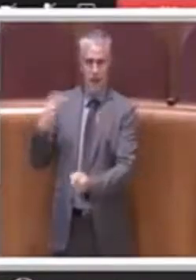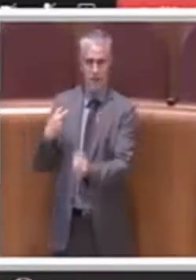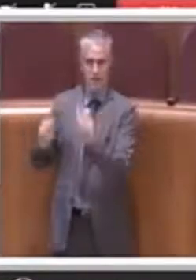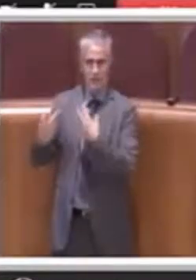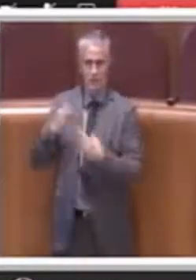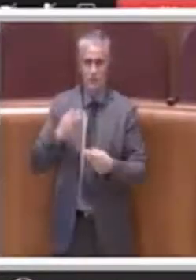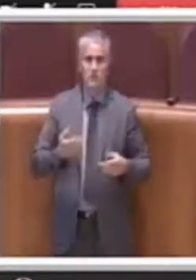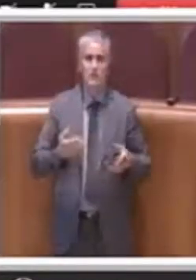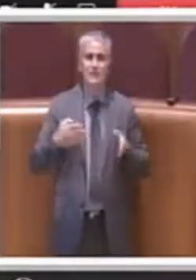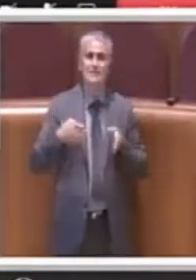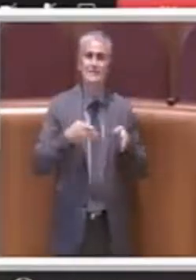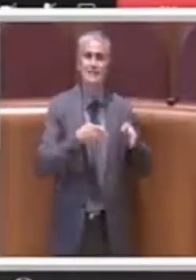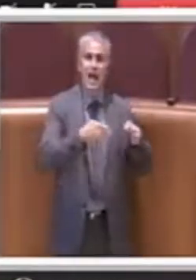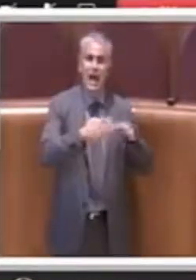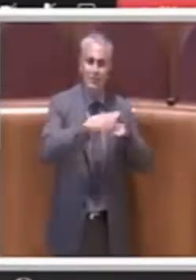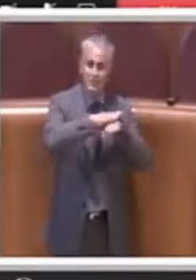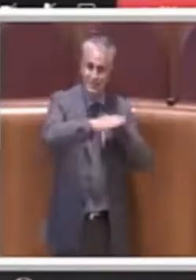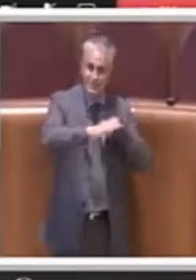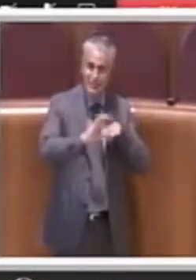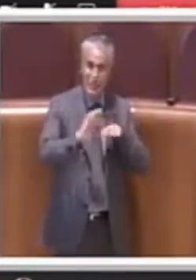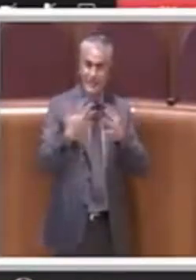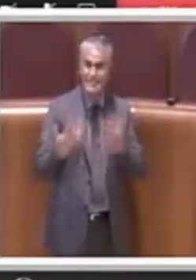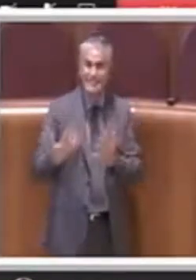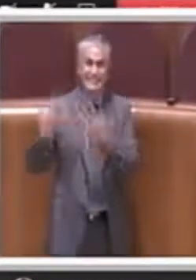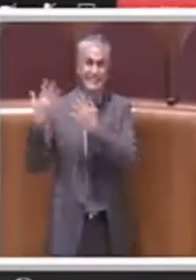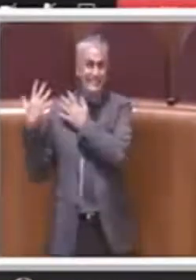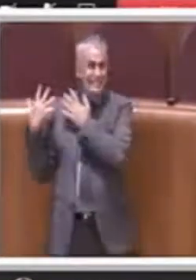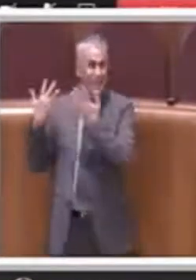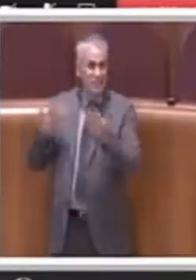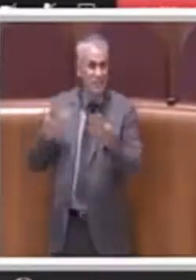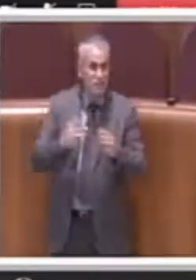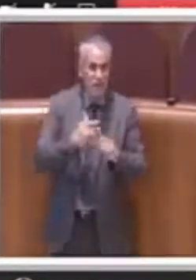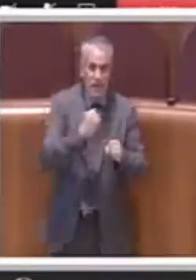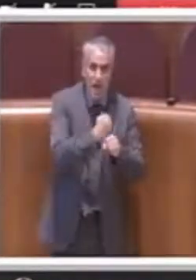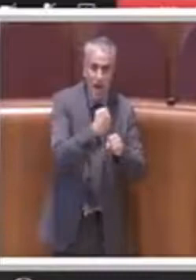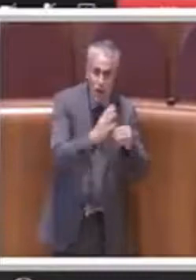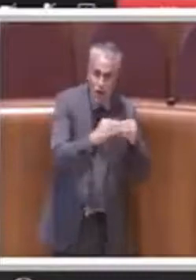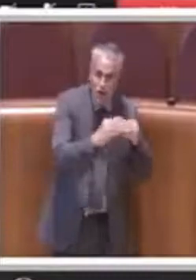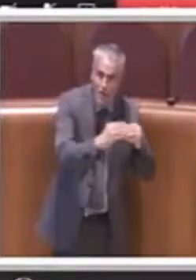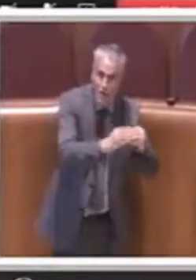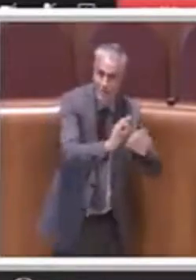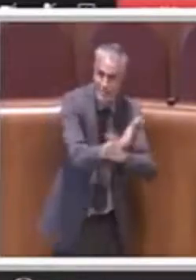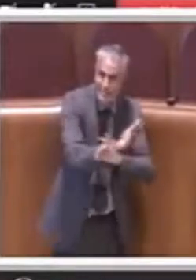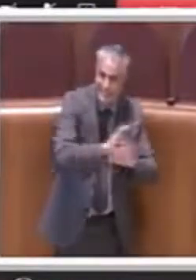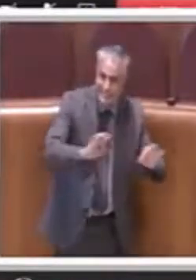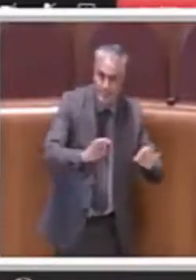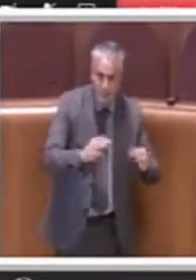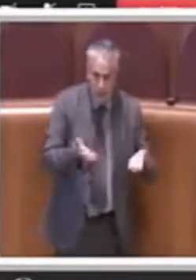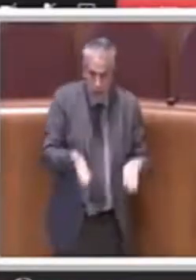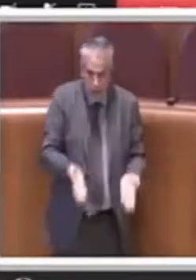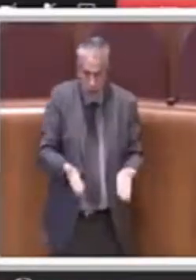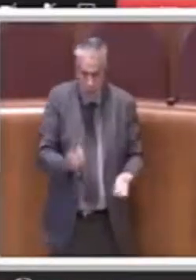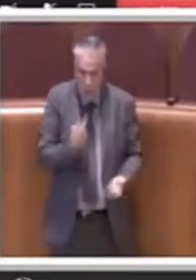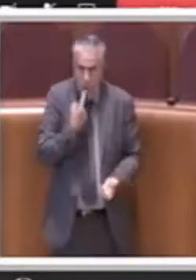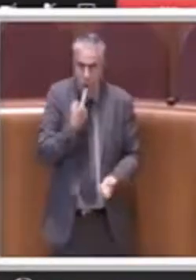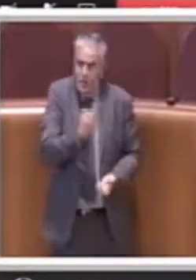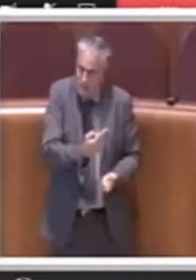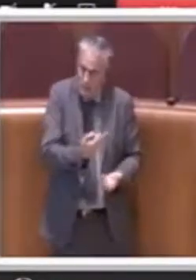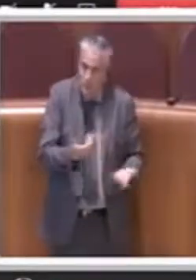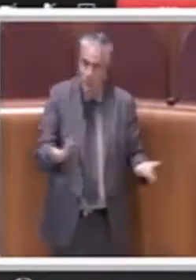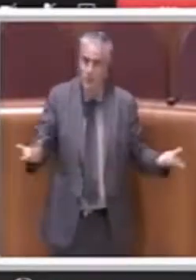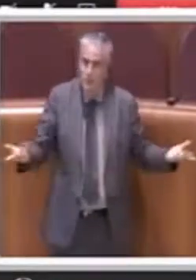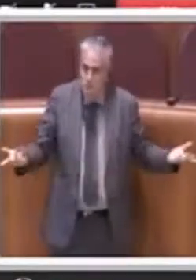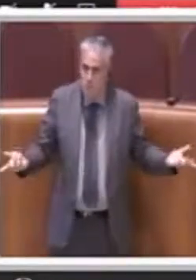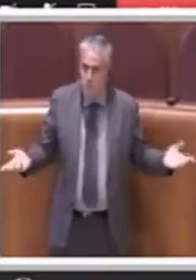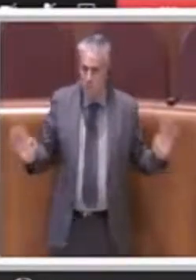strade non solo non venivano rifatte da un decennio se non di più, ma addirittura viene constatato, e lo dico insomma con